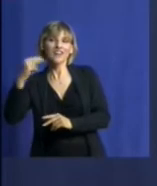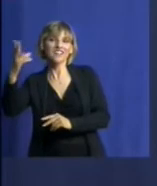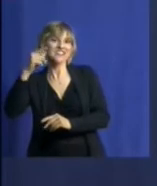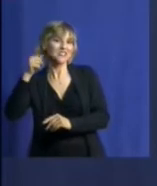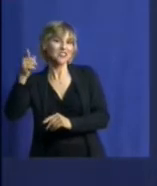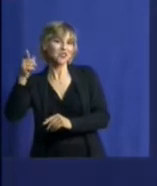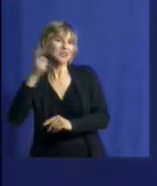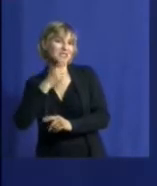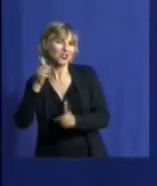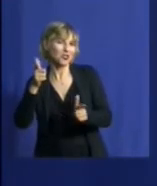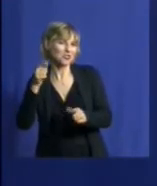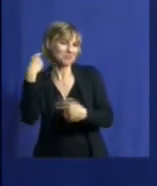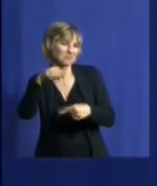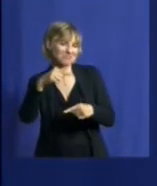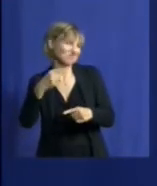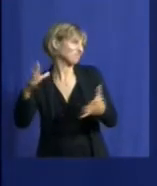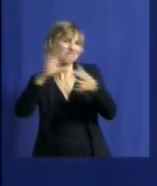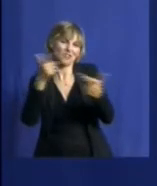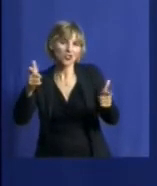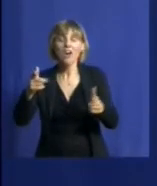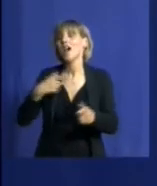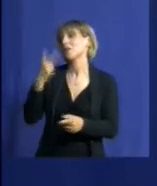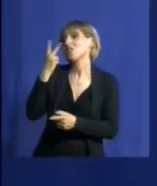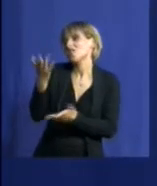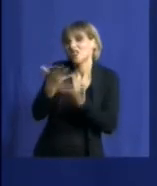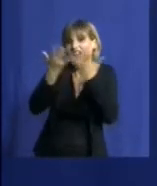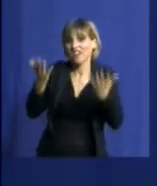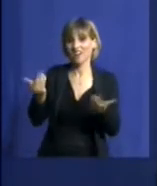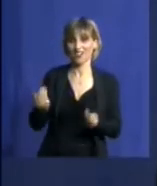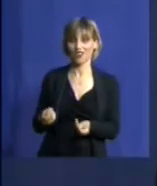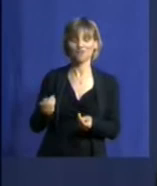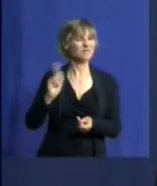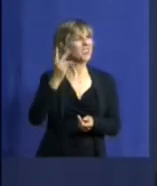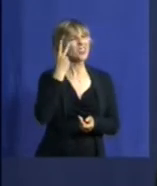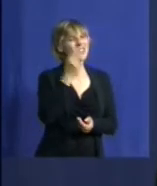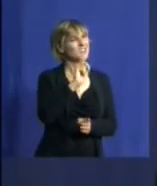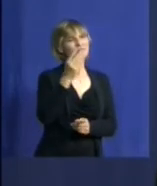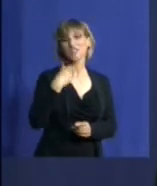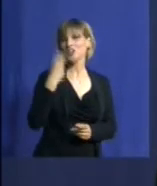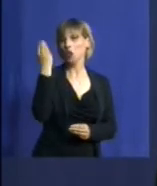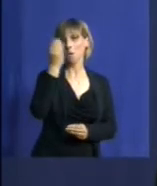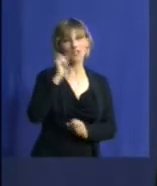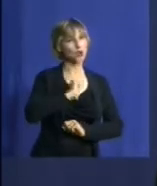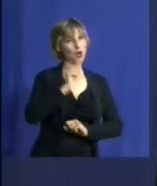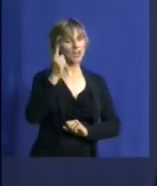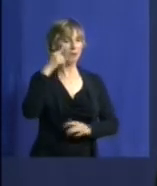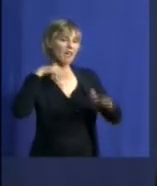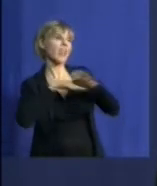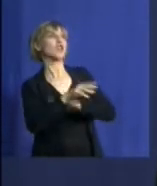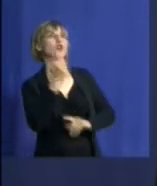né ora né mai. Perché non si vede. Non si vede, poi perché comunque credo che proprio... non credo che non si veda perché lo